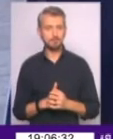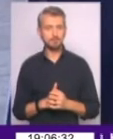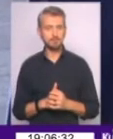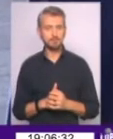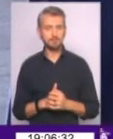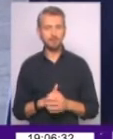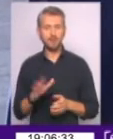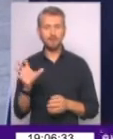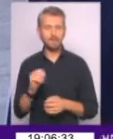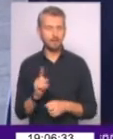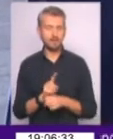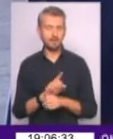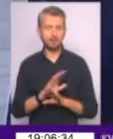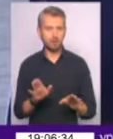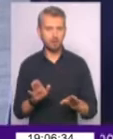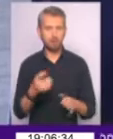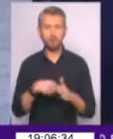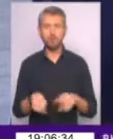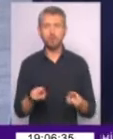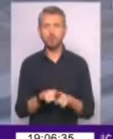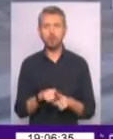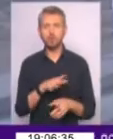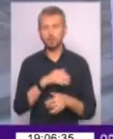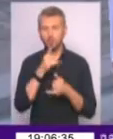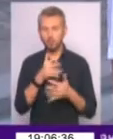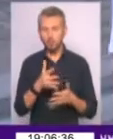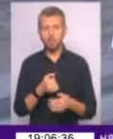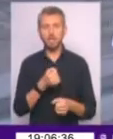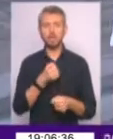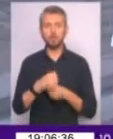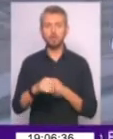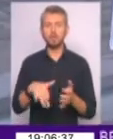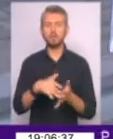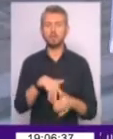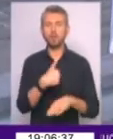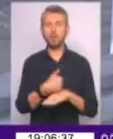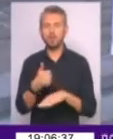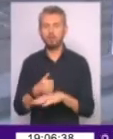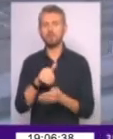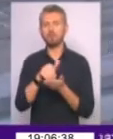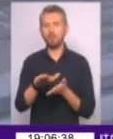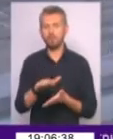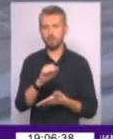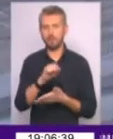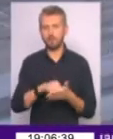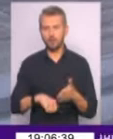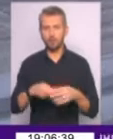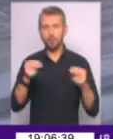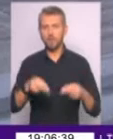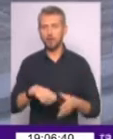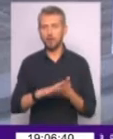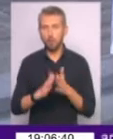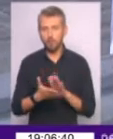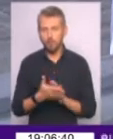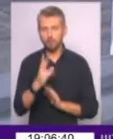Все ненормально, тому що так бути не може. Змусили міських голів відмовитися від укладення договорів